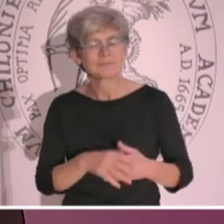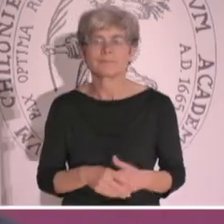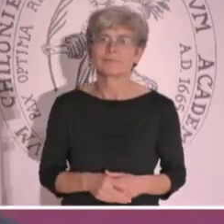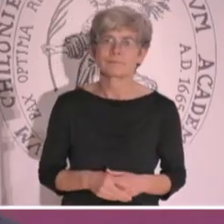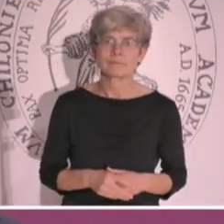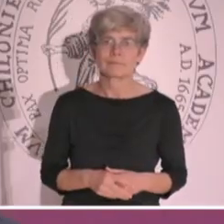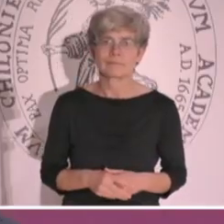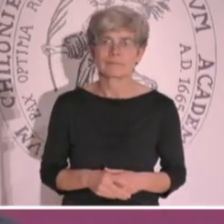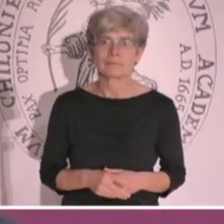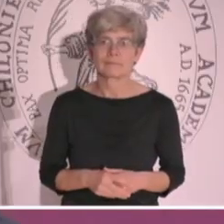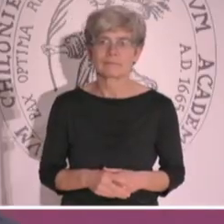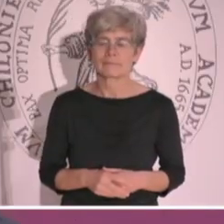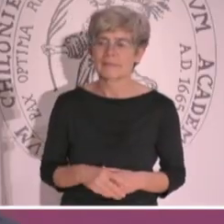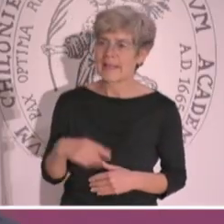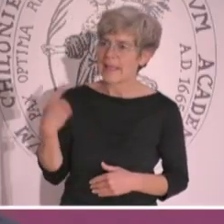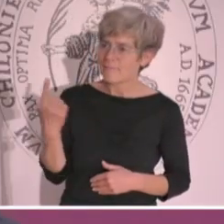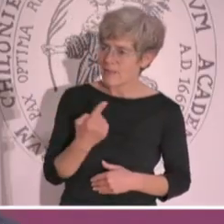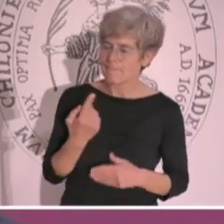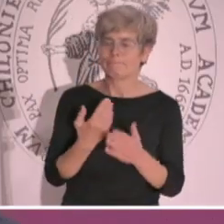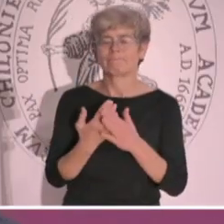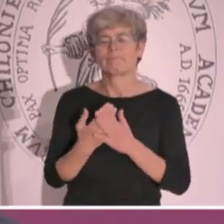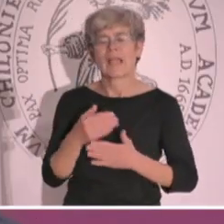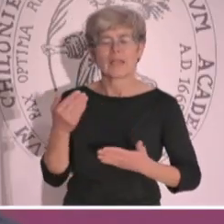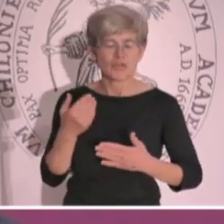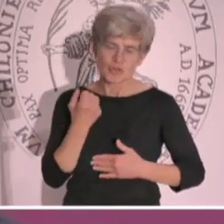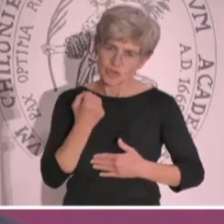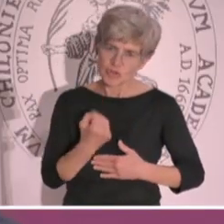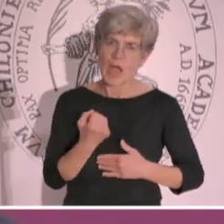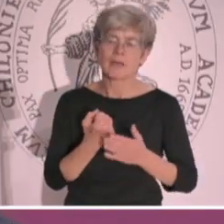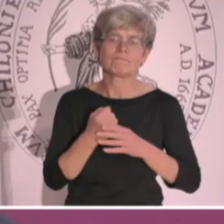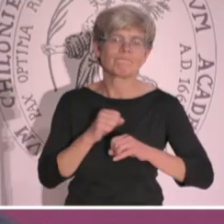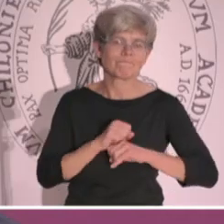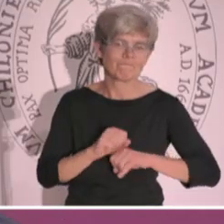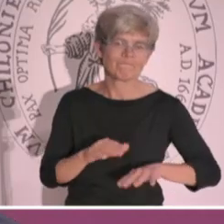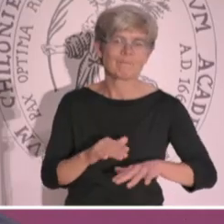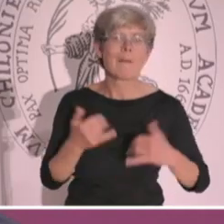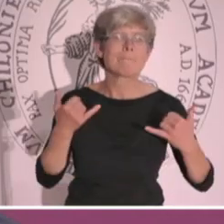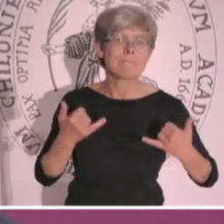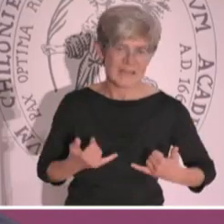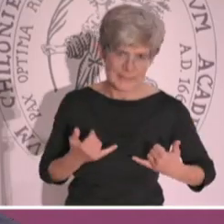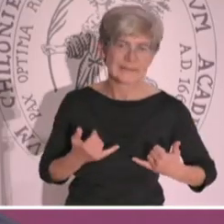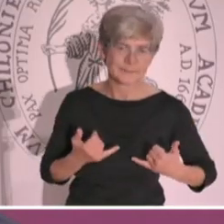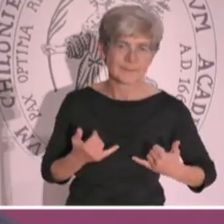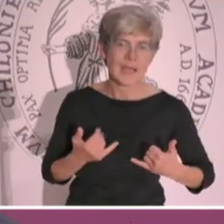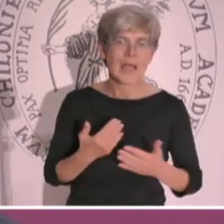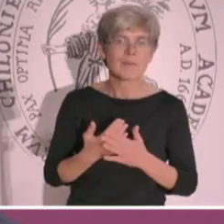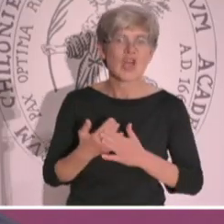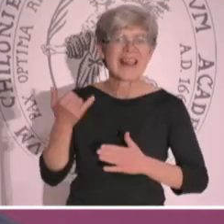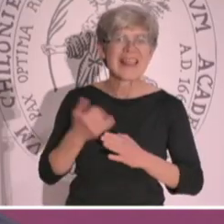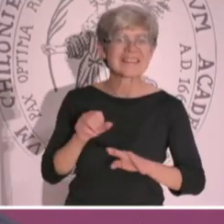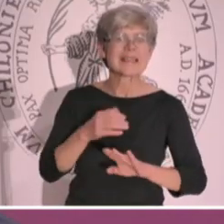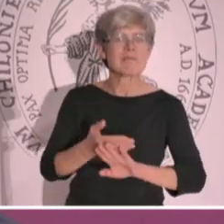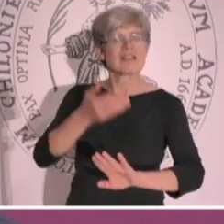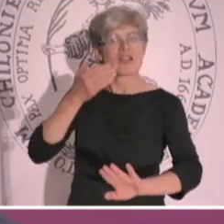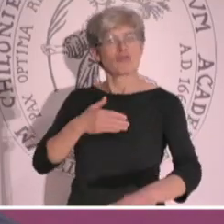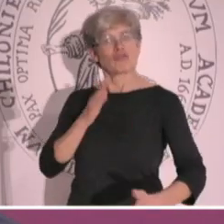wir werden vorwiegend in Präsenz gehen. Das war schon das ganze vergangene Semester immer unser Zug. Wir wollen in die